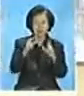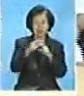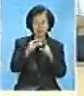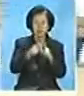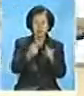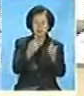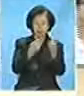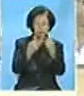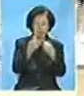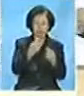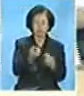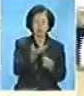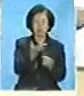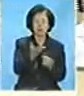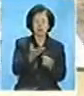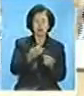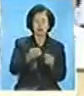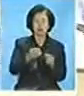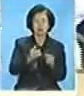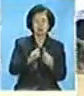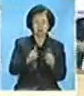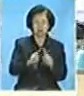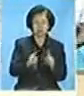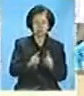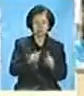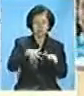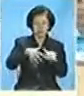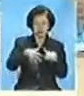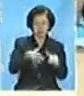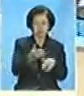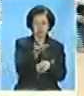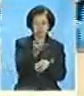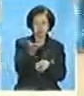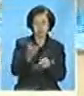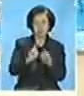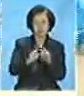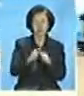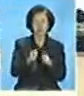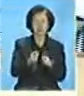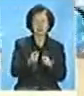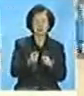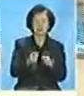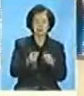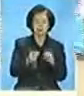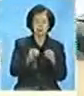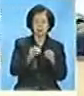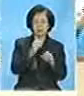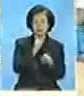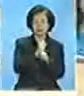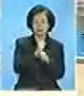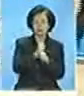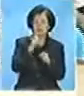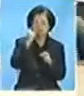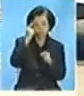ต่างๆที่ประชาชนเรียกร้องมาอีกประเด็นหนึ่งนะครับการสร้างศรัทธาของสภา